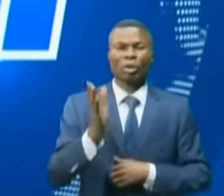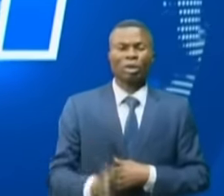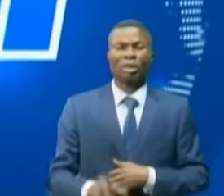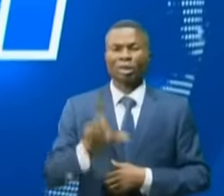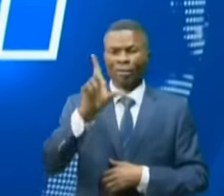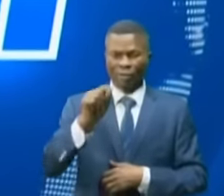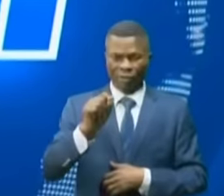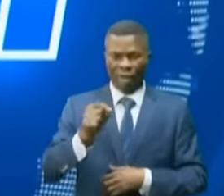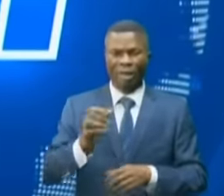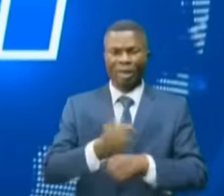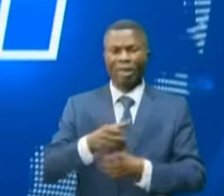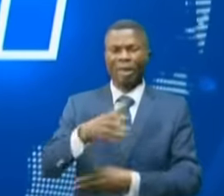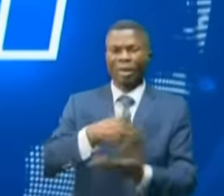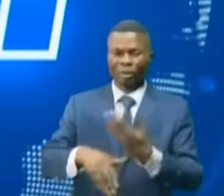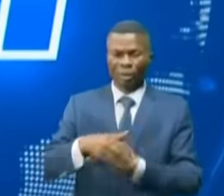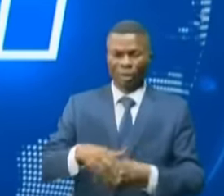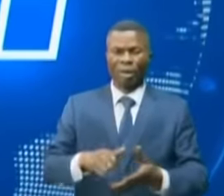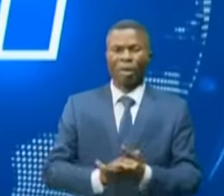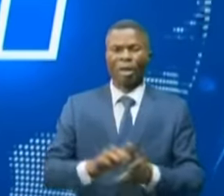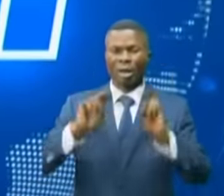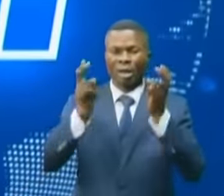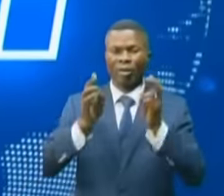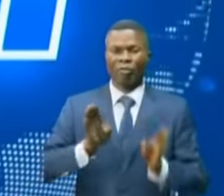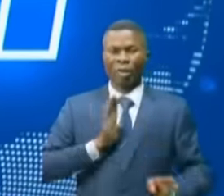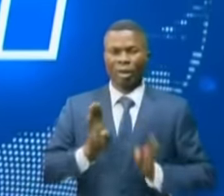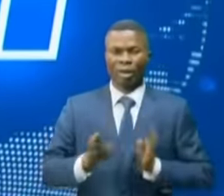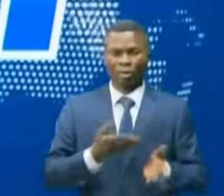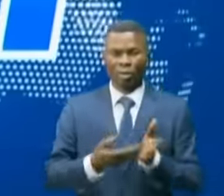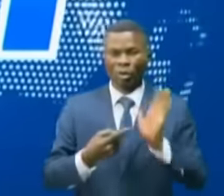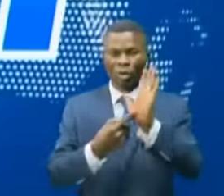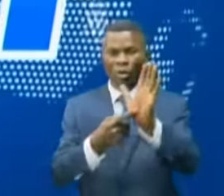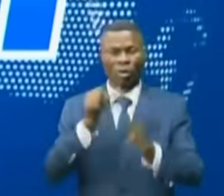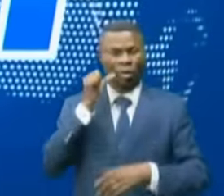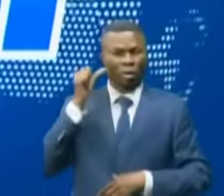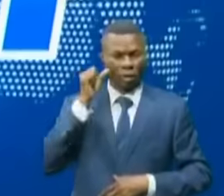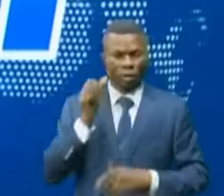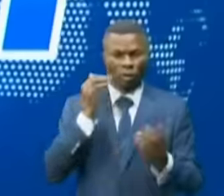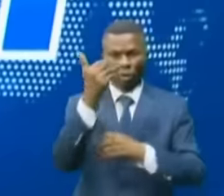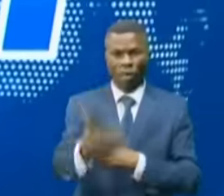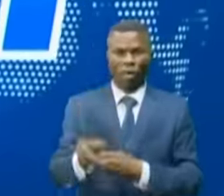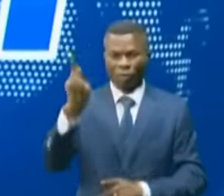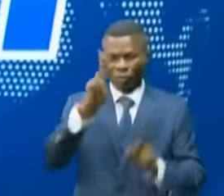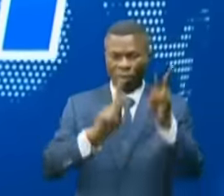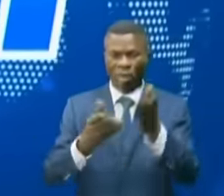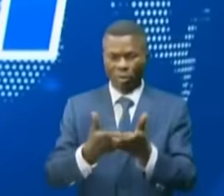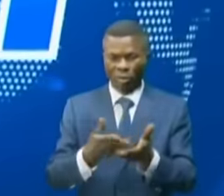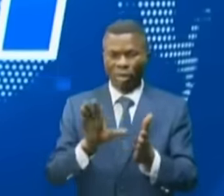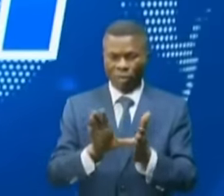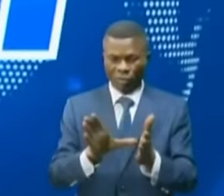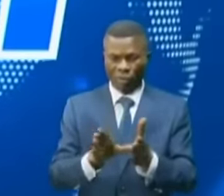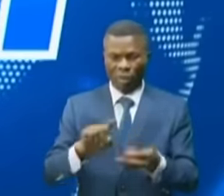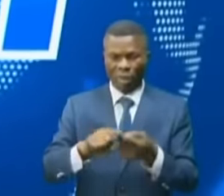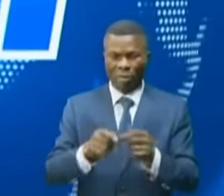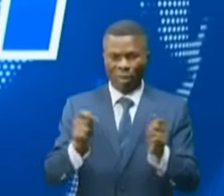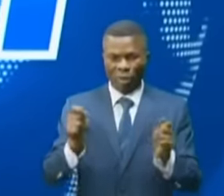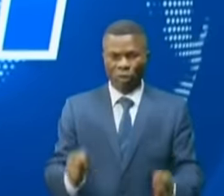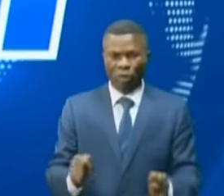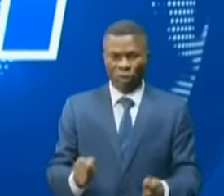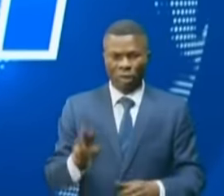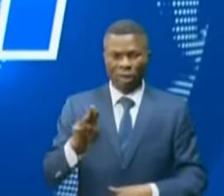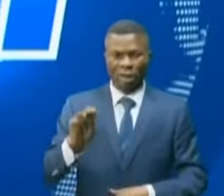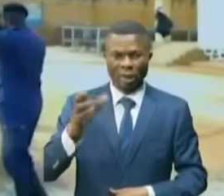criminels fauteurs de troubles à Bounia. Ils ont été présentés hier à la population. C'est un reportage des Junior